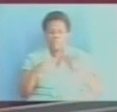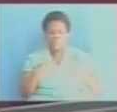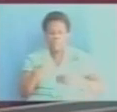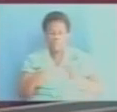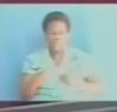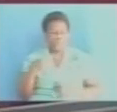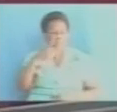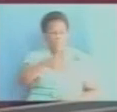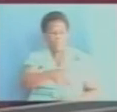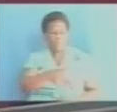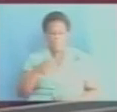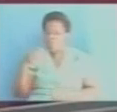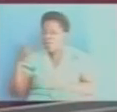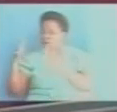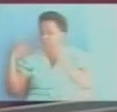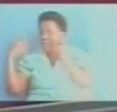ma